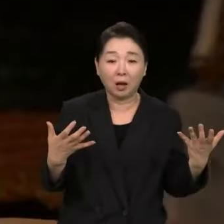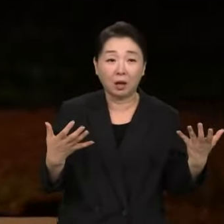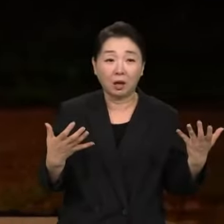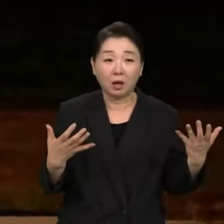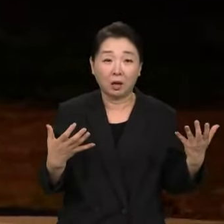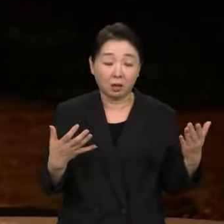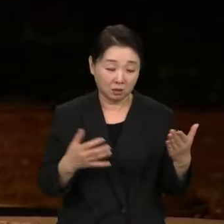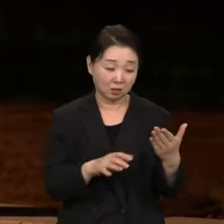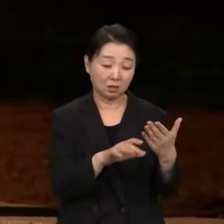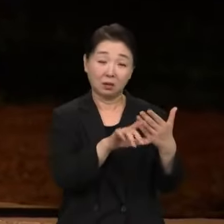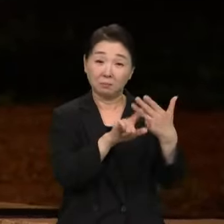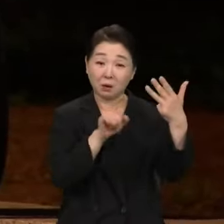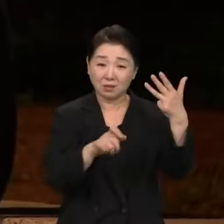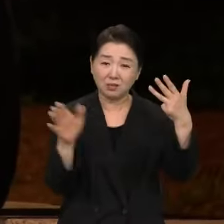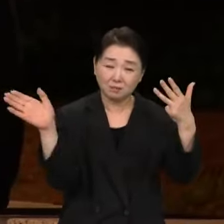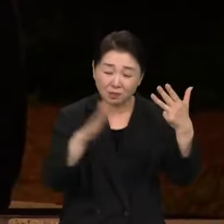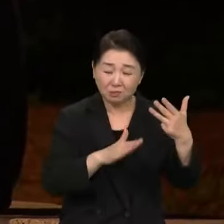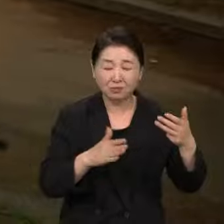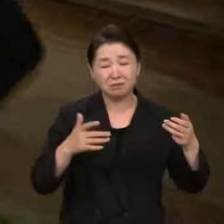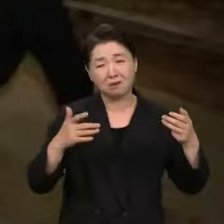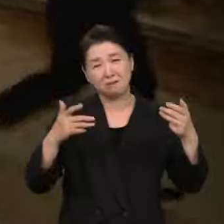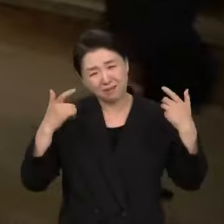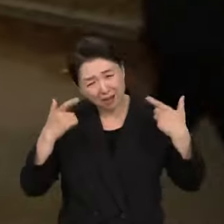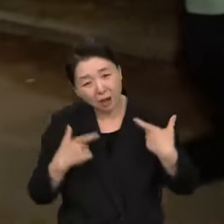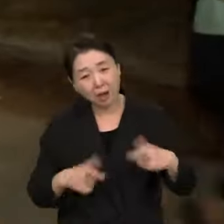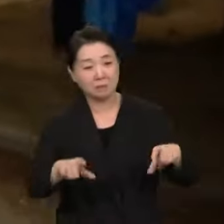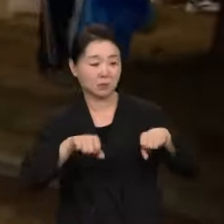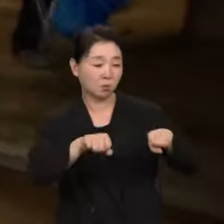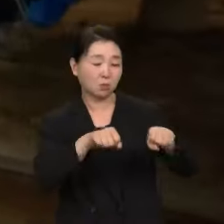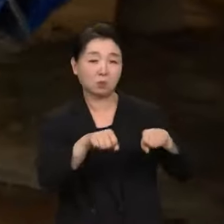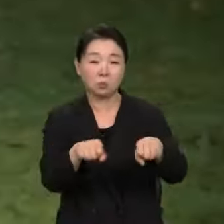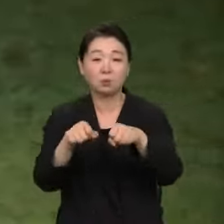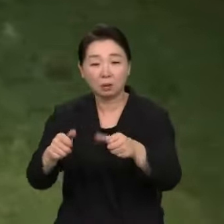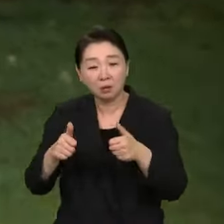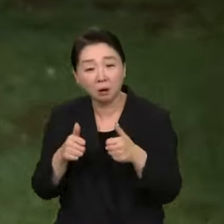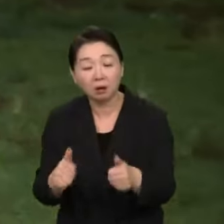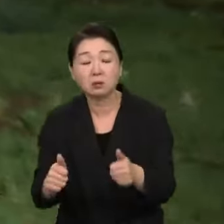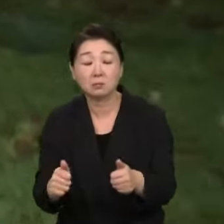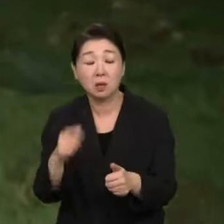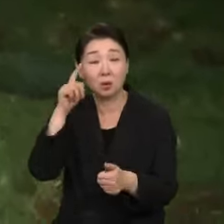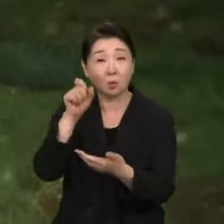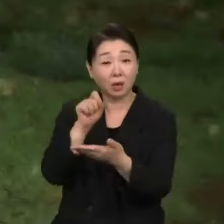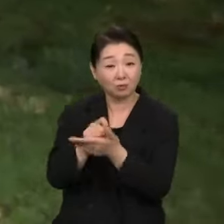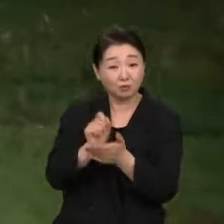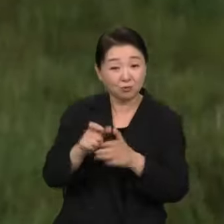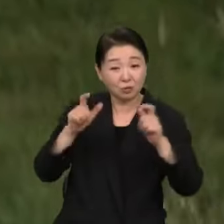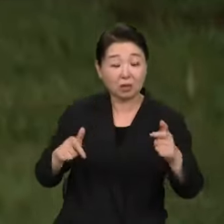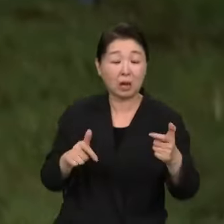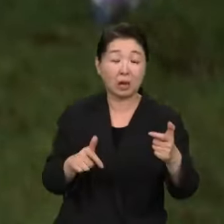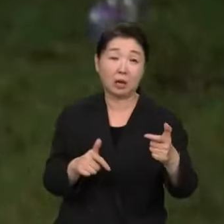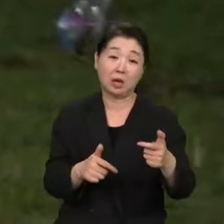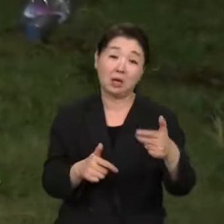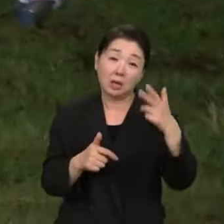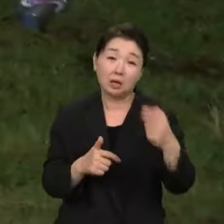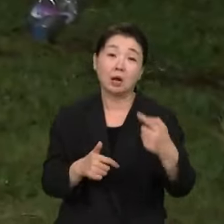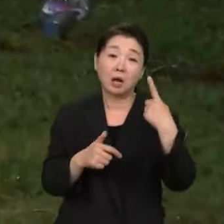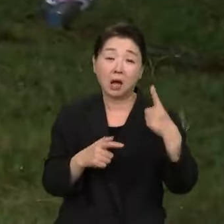10일부터 주말에 밤새 투입되는 청소 미화원들은 축구장 75개 크기의 여의도 한강공원을 뺑뺑